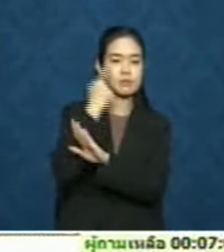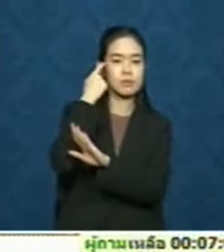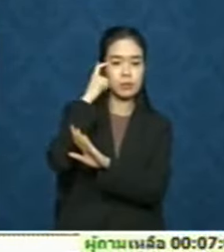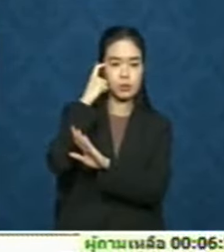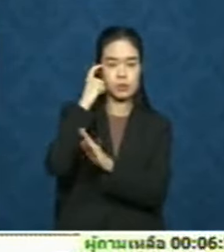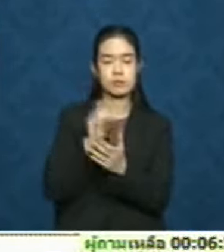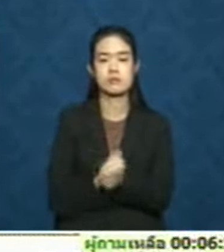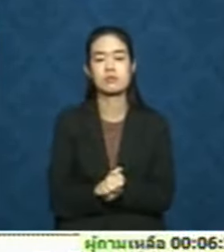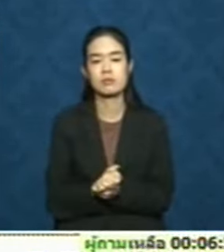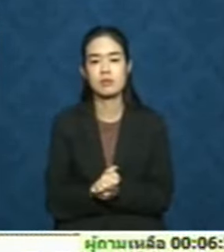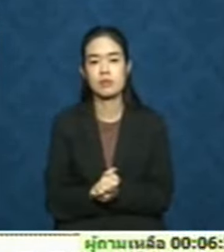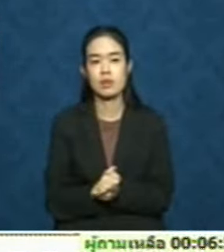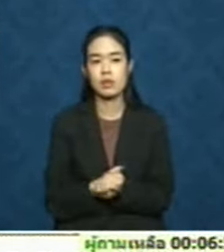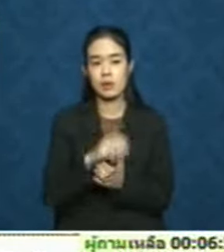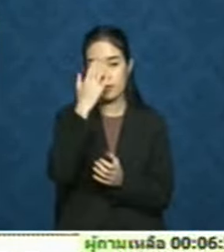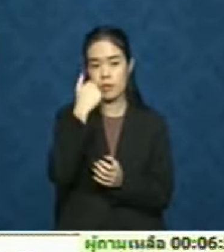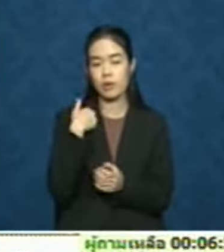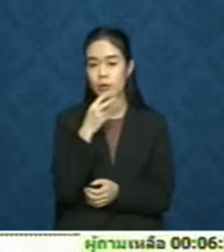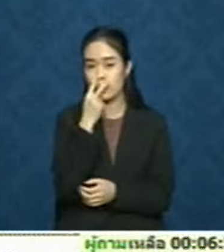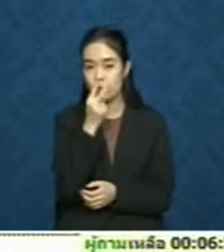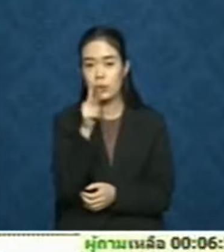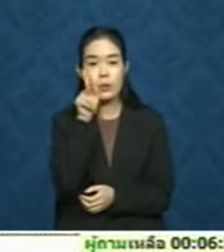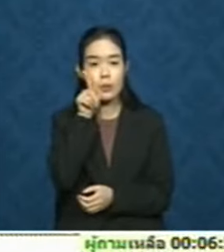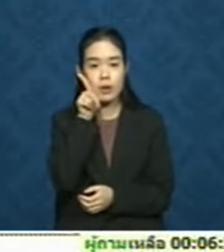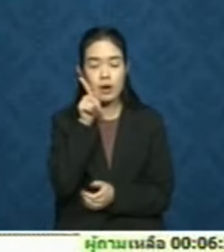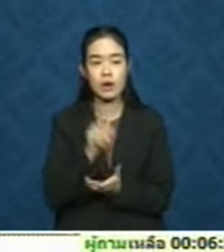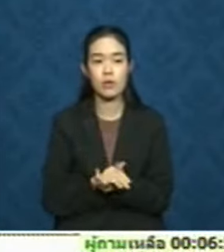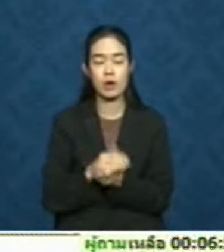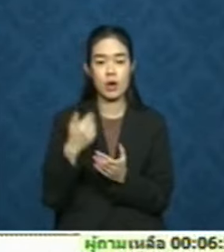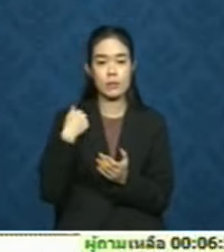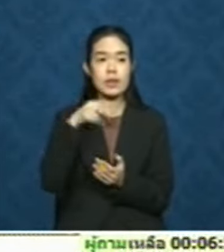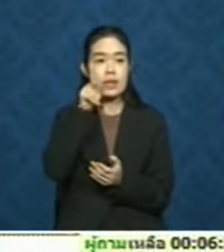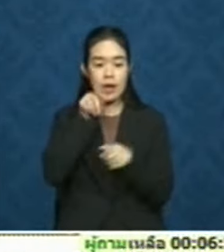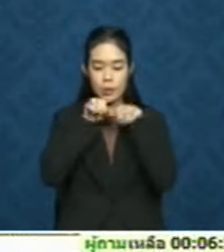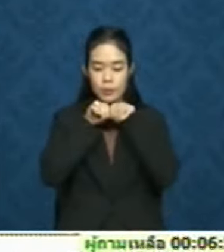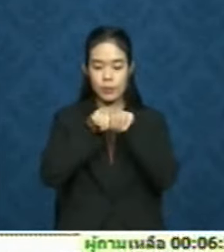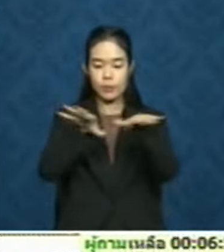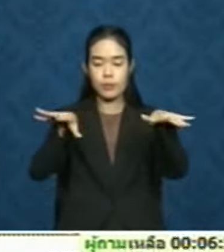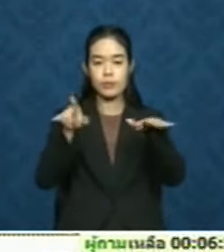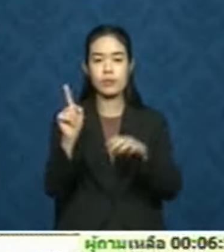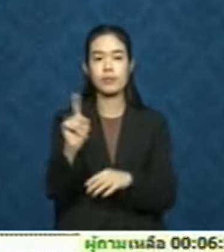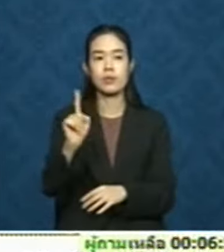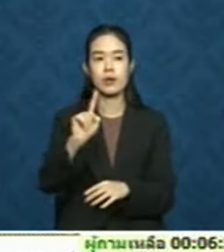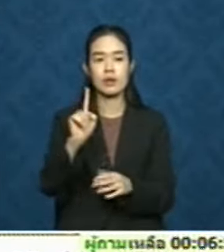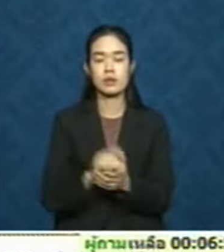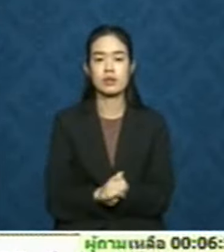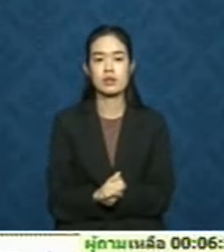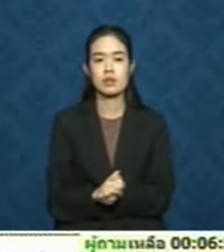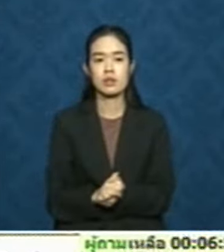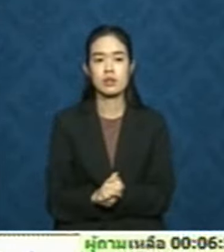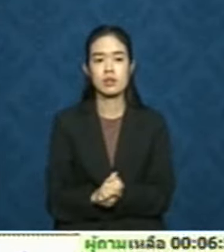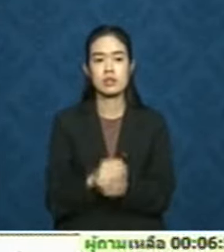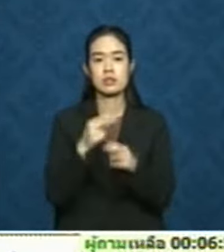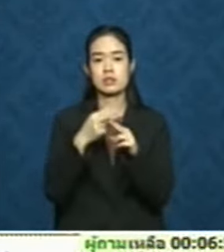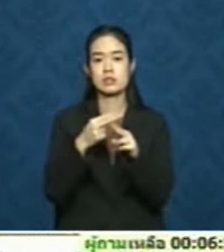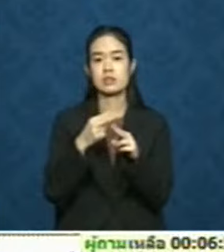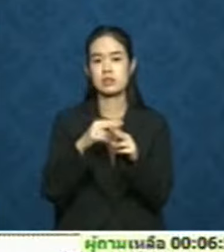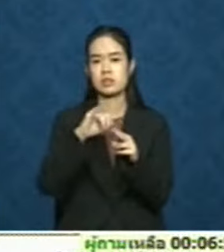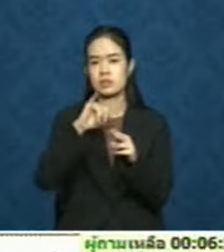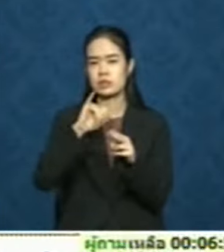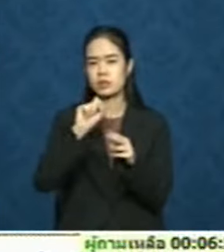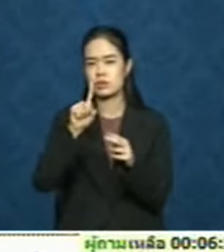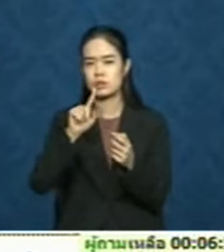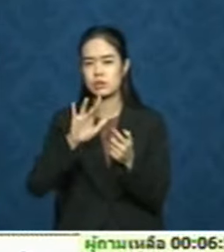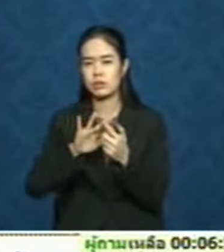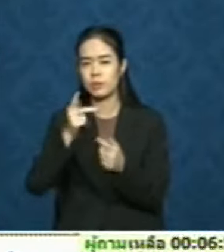โดยดูจากไทยรัฐนะครับได้ลงข่าวว่าสุภมาศให้อุเทนถวายรับ